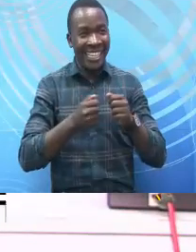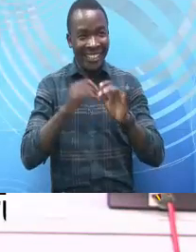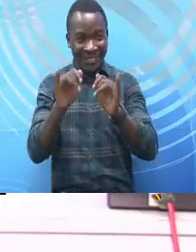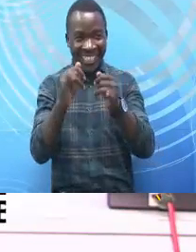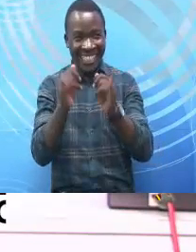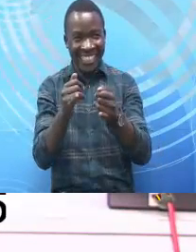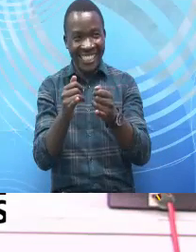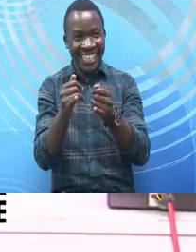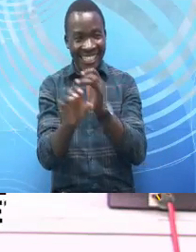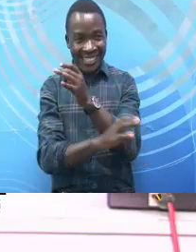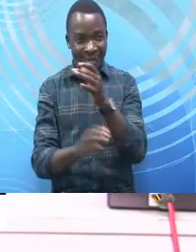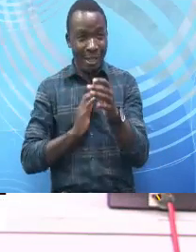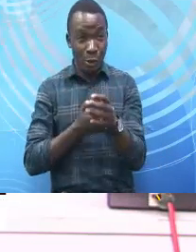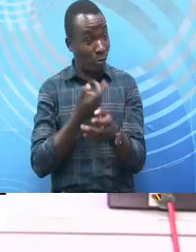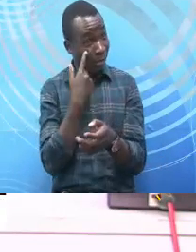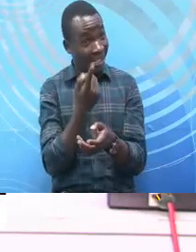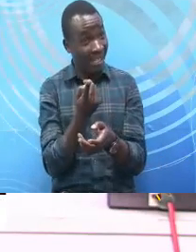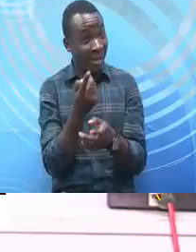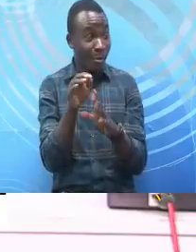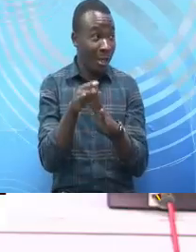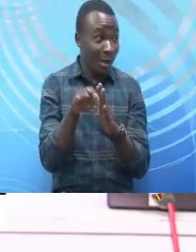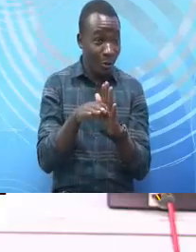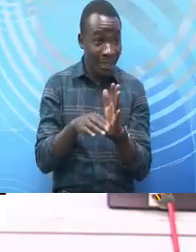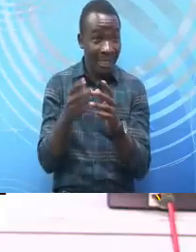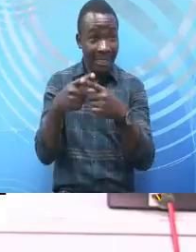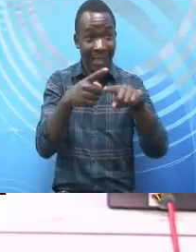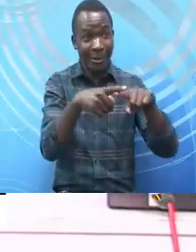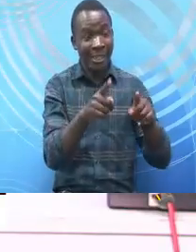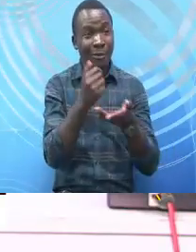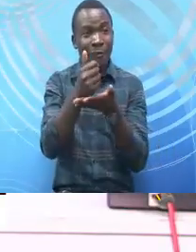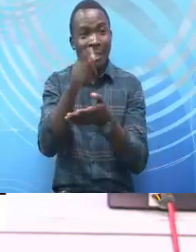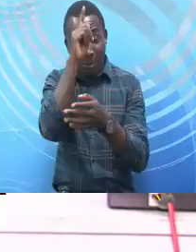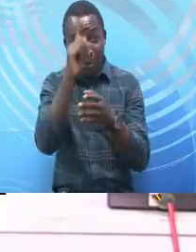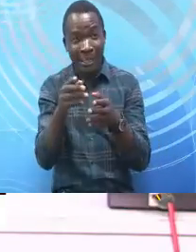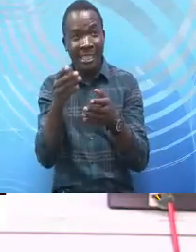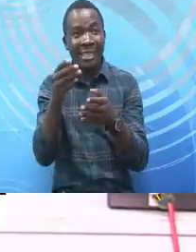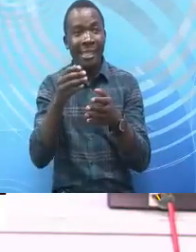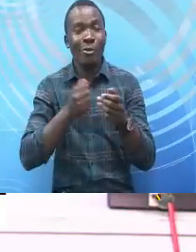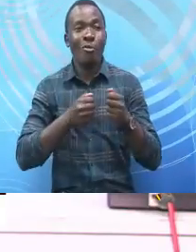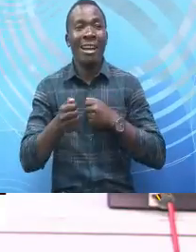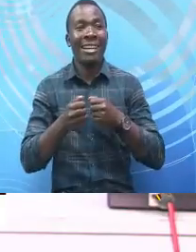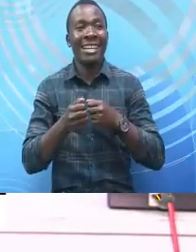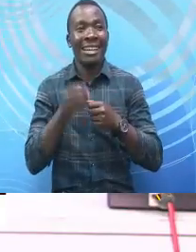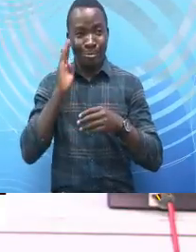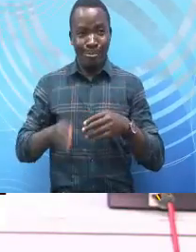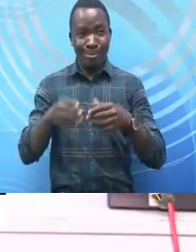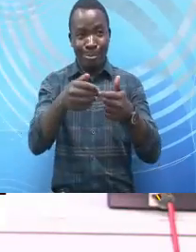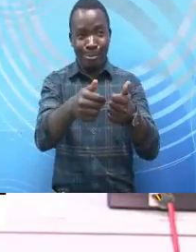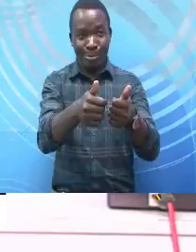turagerageza igihugu cyacu ubona muri gahunda zigenderwa abaturage bifasha abaturage igihugu cyacu cyo kitwaye neza rwose